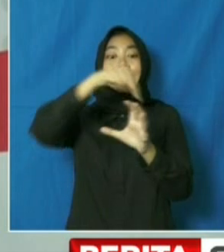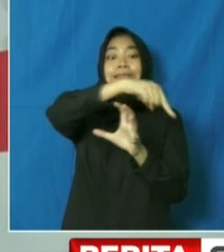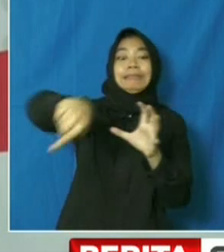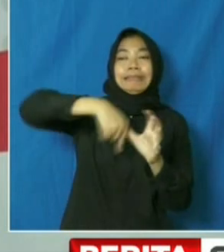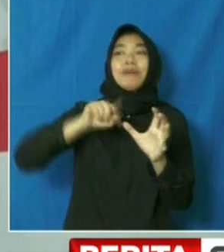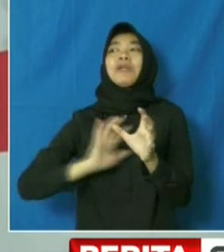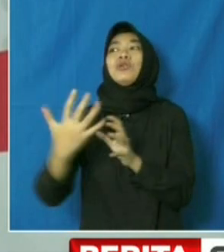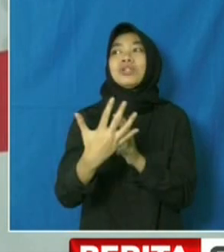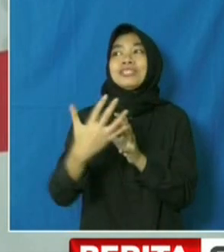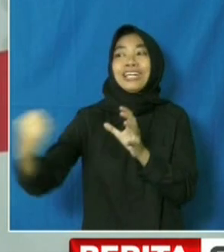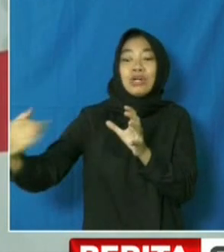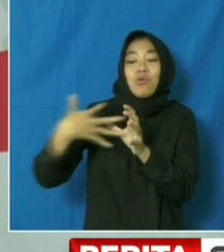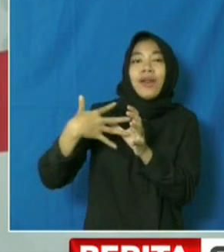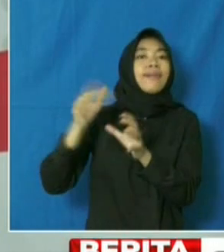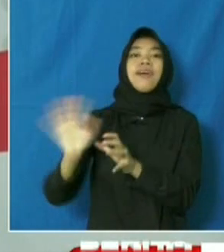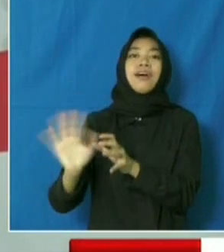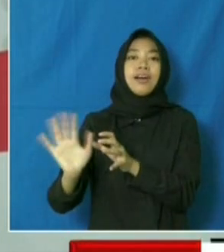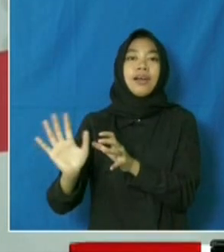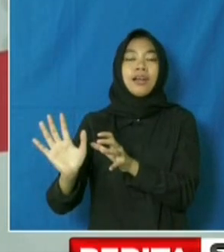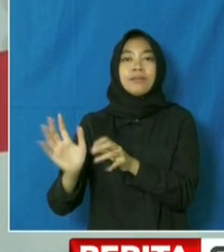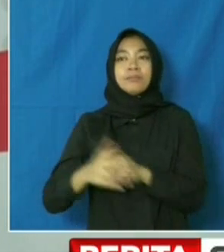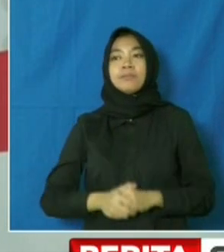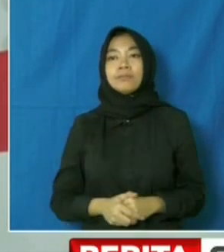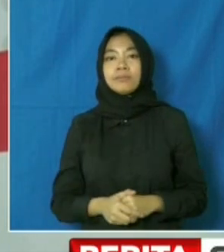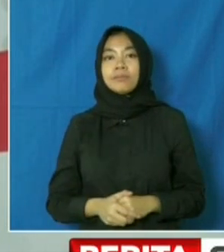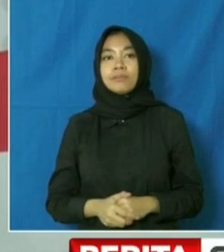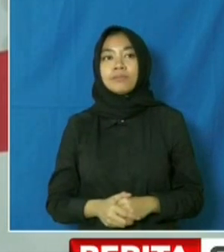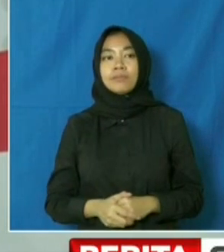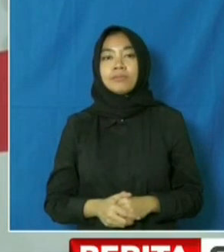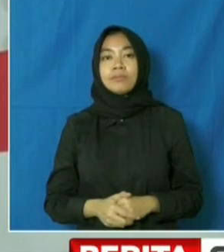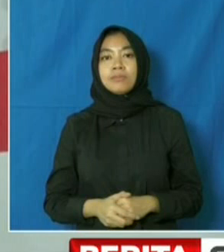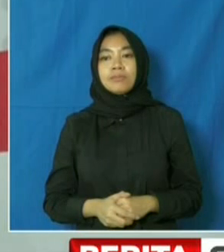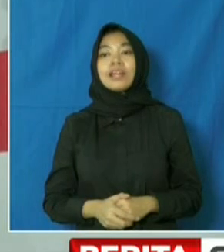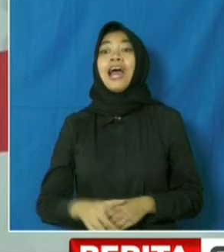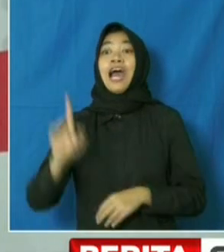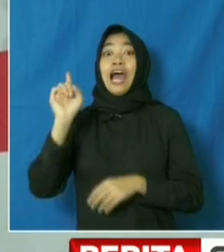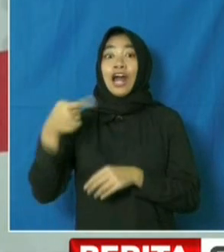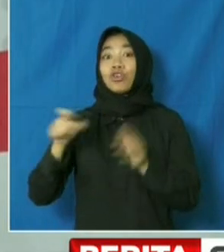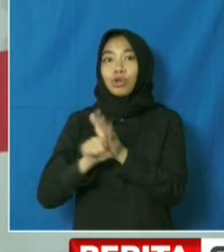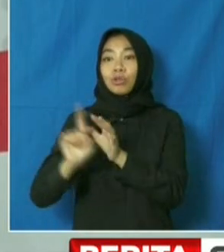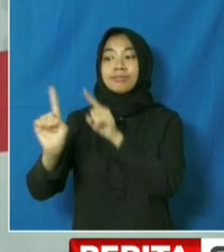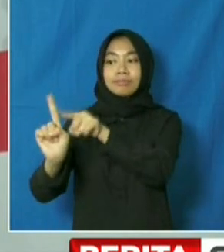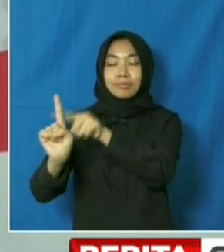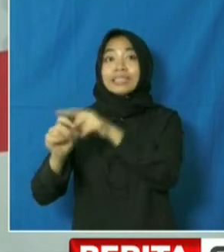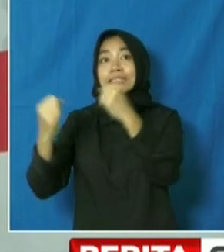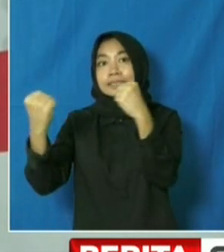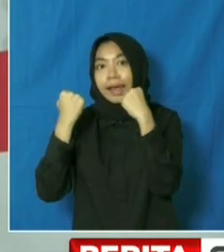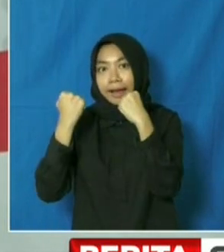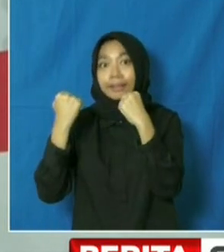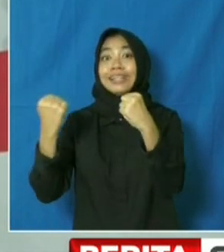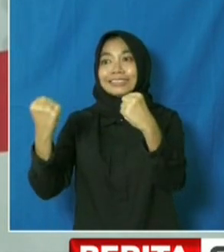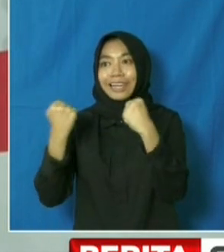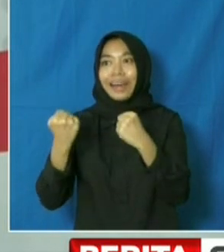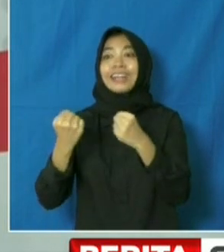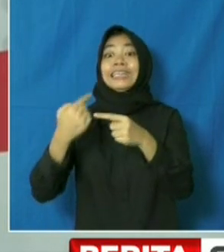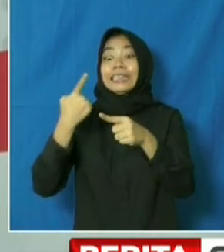tidak menularkan kepada yang lain sementara kalau dia dalam posisi sehat dan berada di dalam kawasan